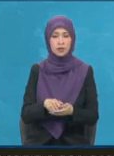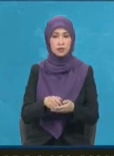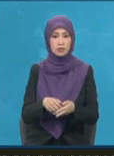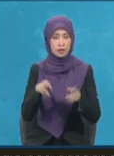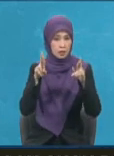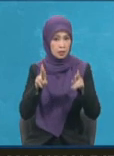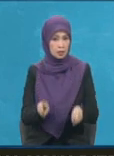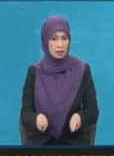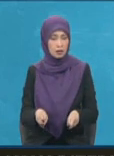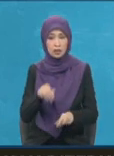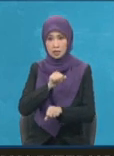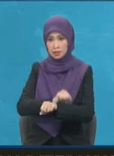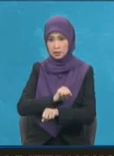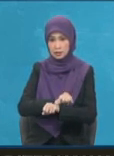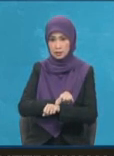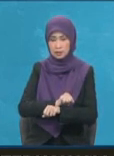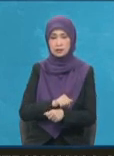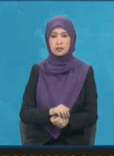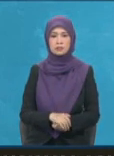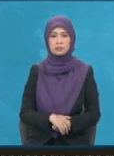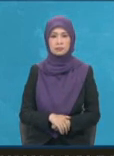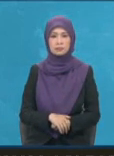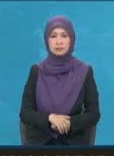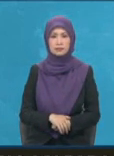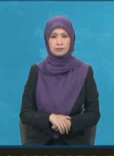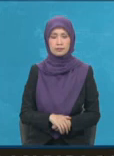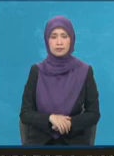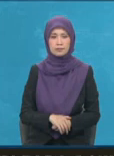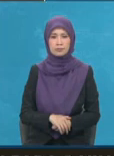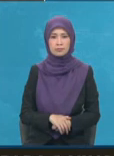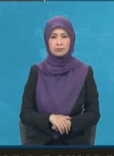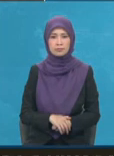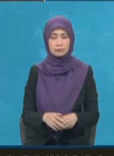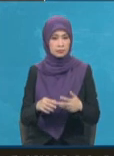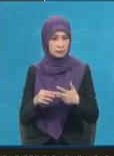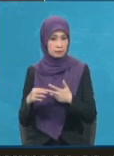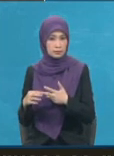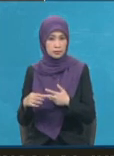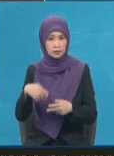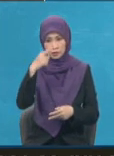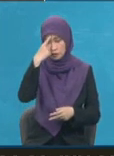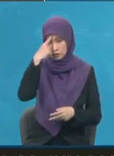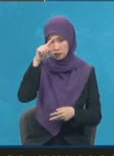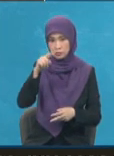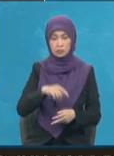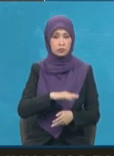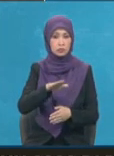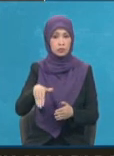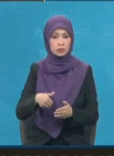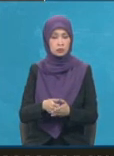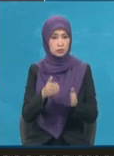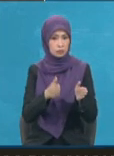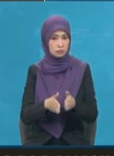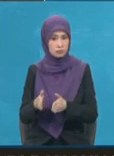dan meningkatkan lagi quality kehidupan dan kepentingan untuk memastikan semua lapisan masyarakat termasuk